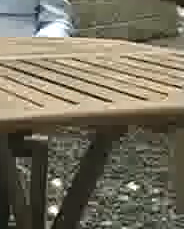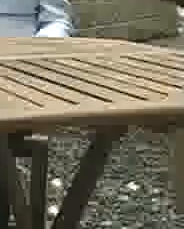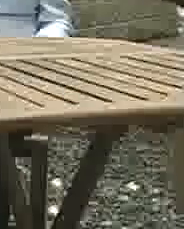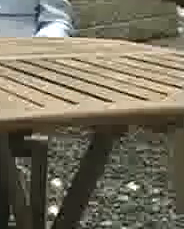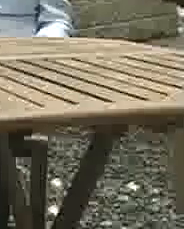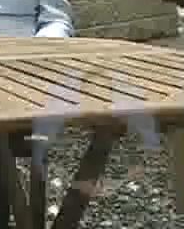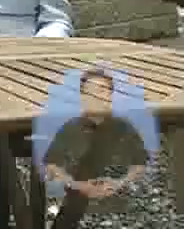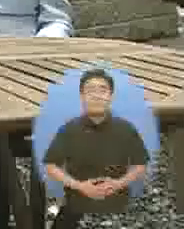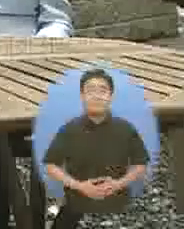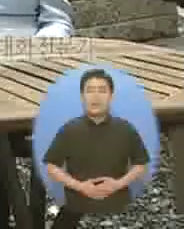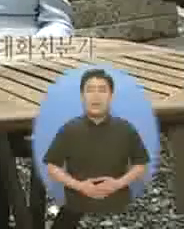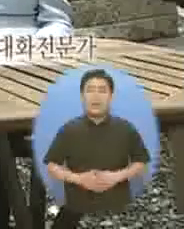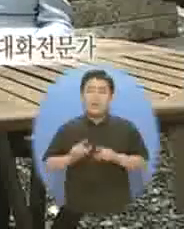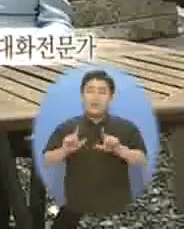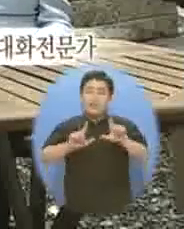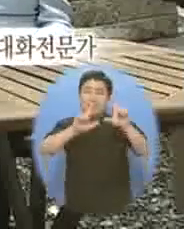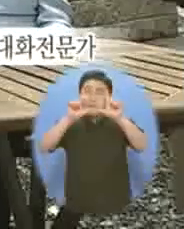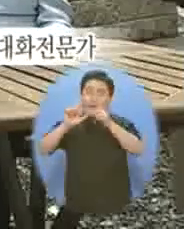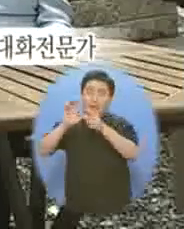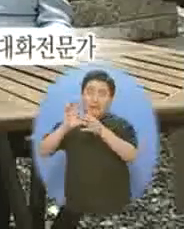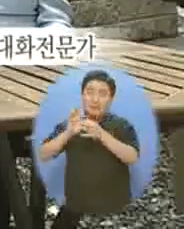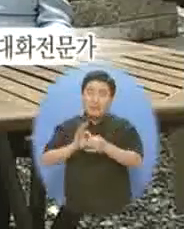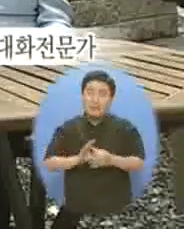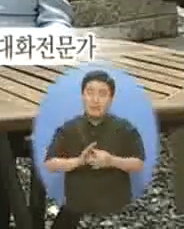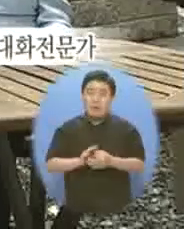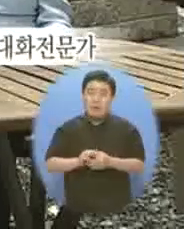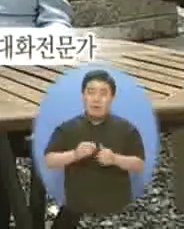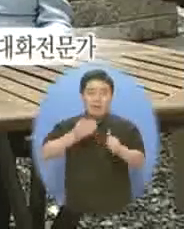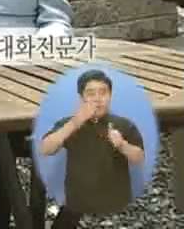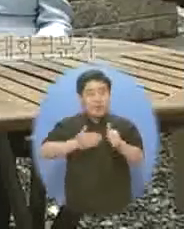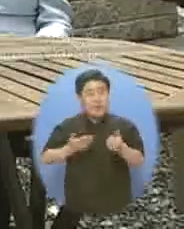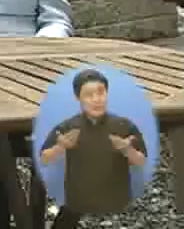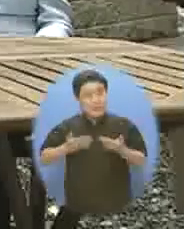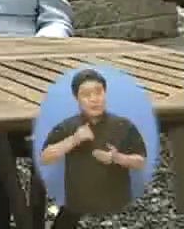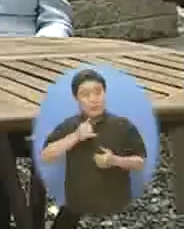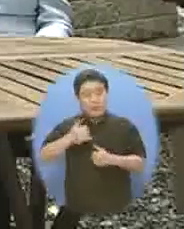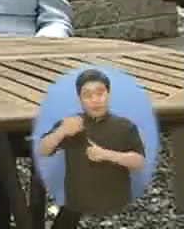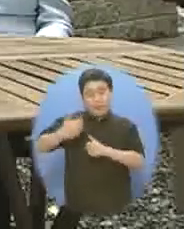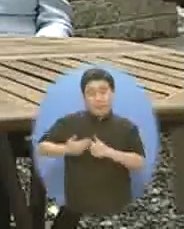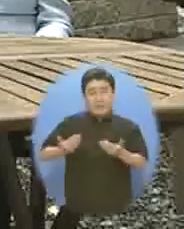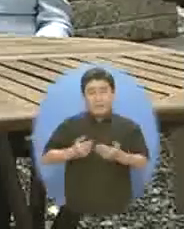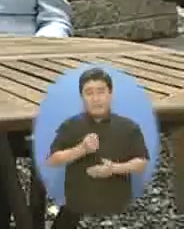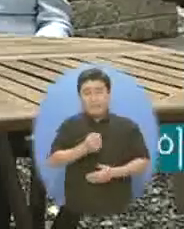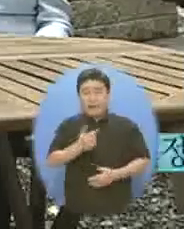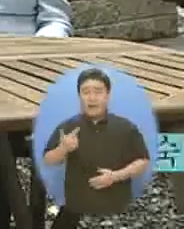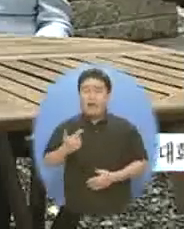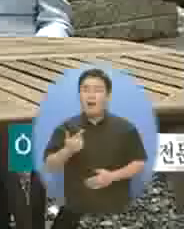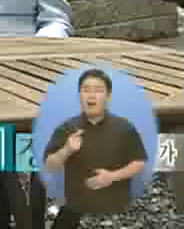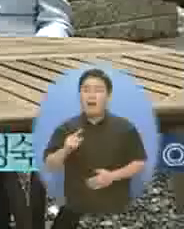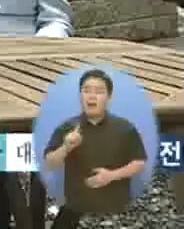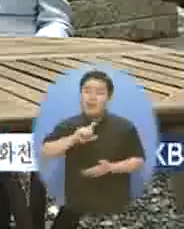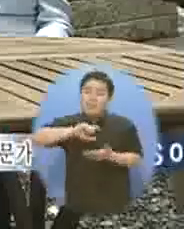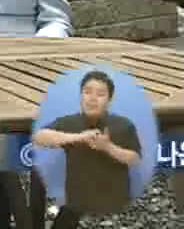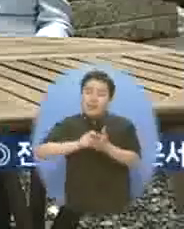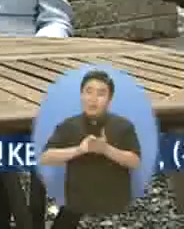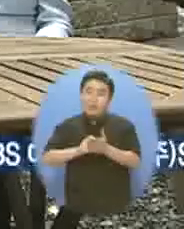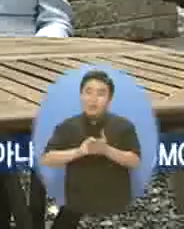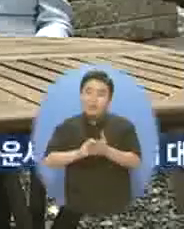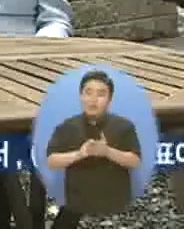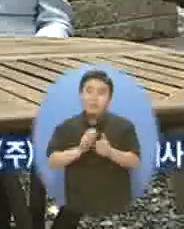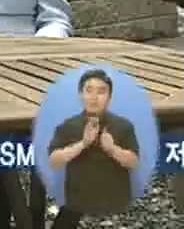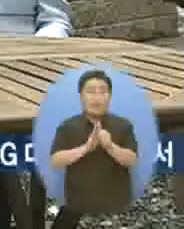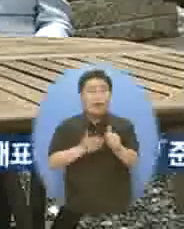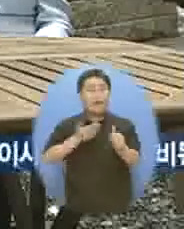하시겠어요네 살다 보면은 부탁을 해야 할 일도 있고 부탁을 받을 일도 많지 웬만한 거는 들어주는게